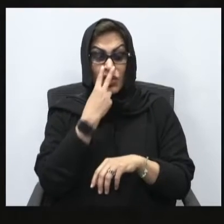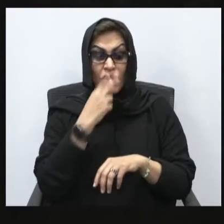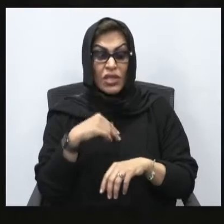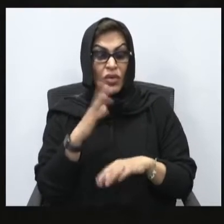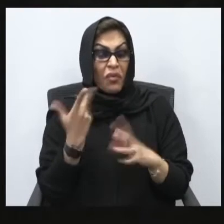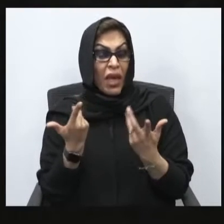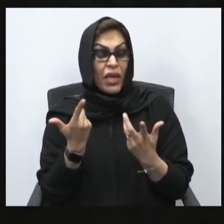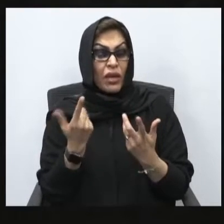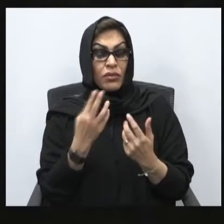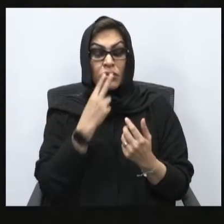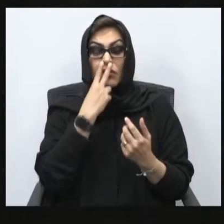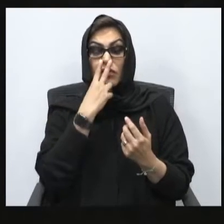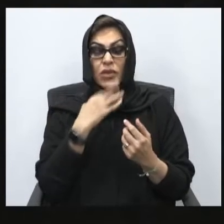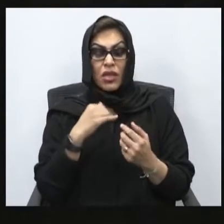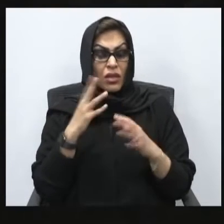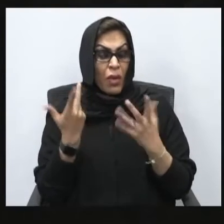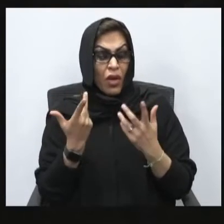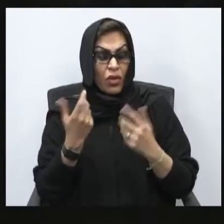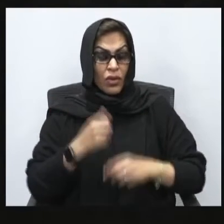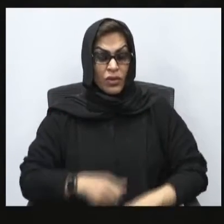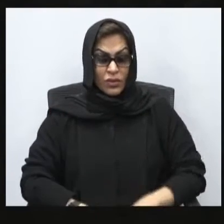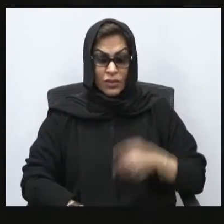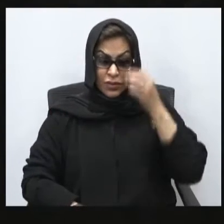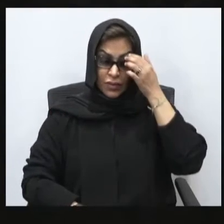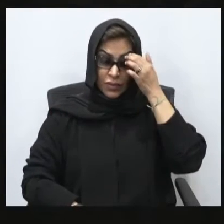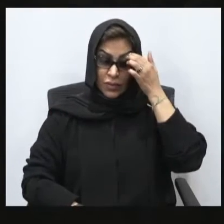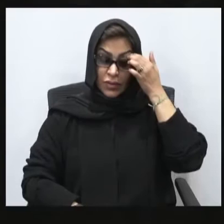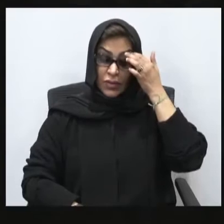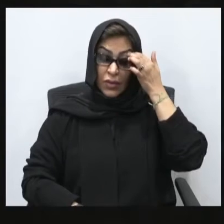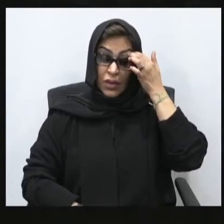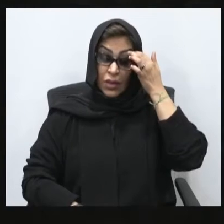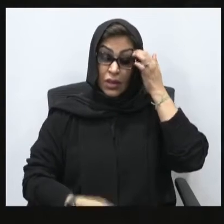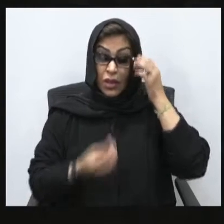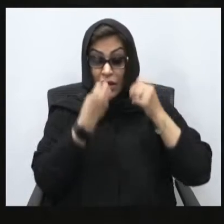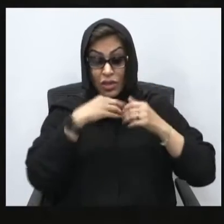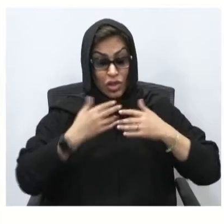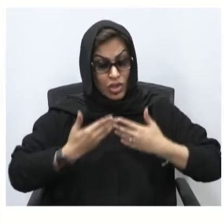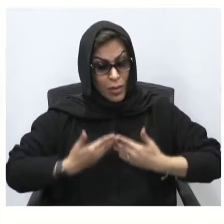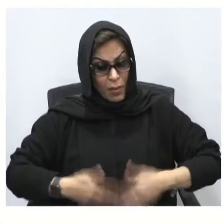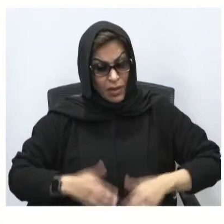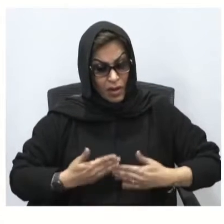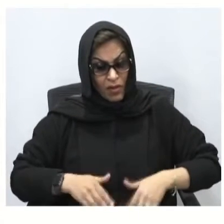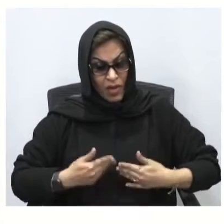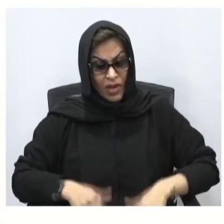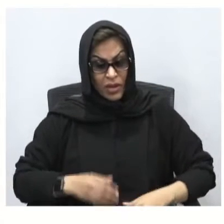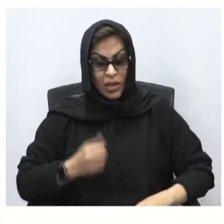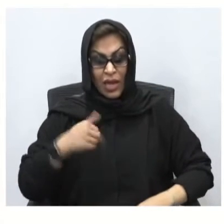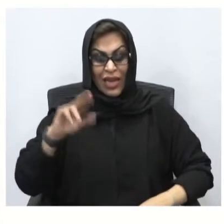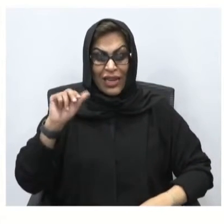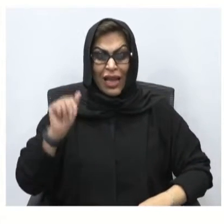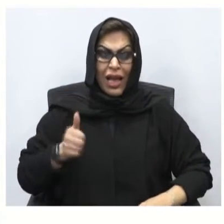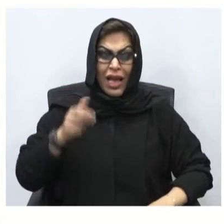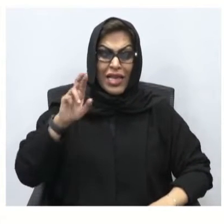نسترجعها سويا ما هي الوظائف نعم اولا تخليص الجسم من الفضلات الغازيه